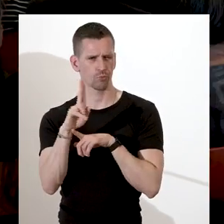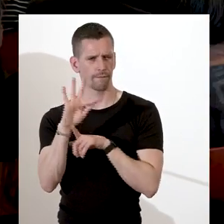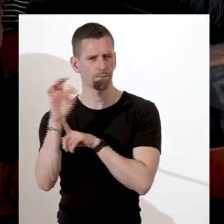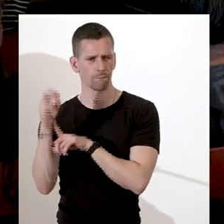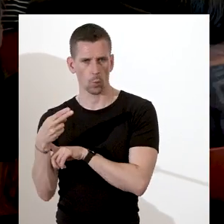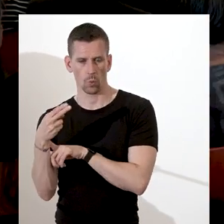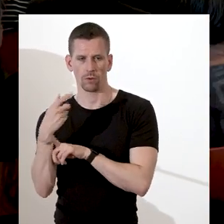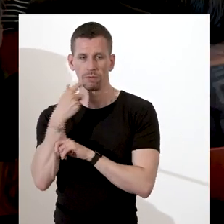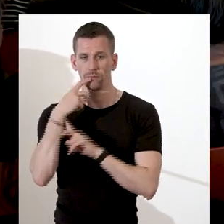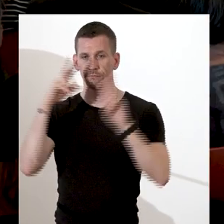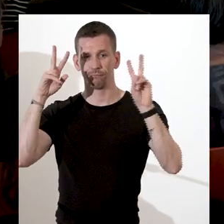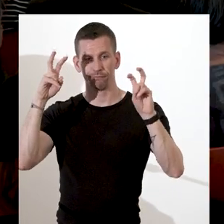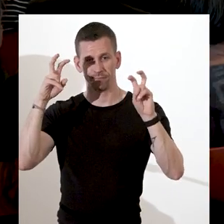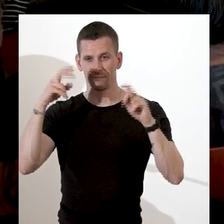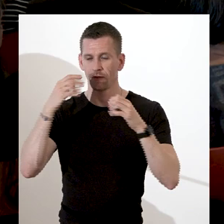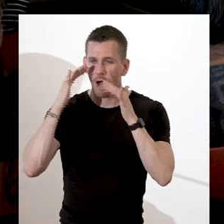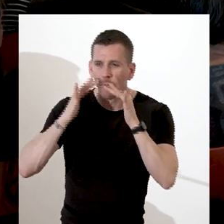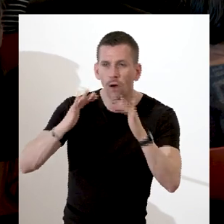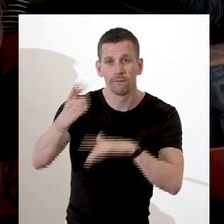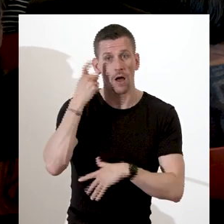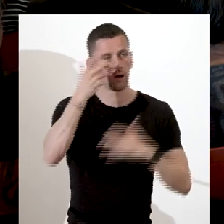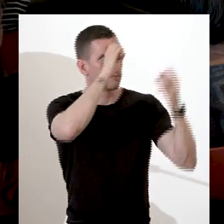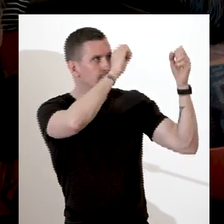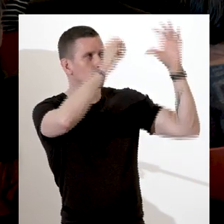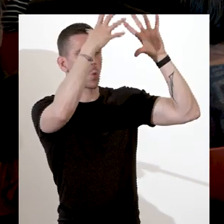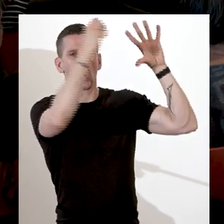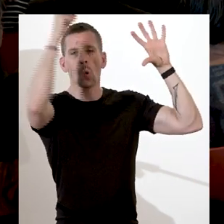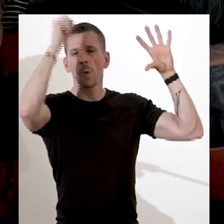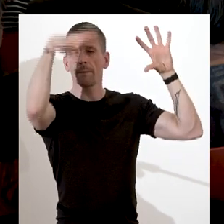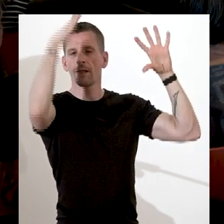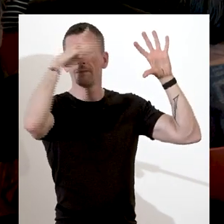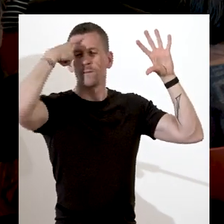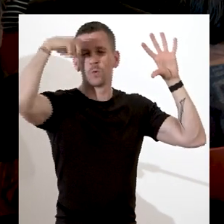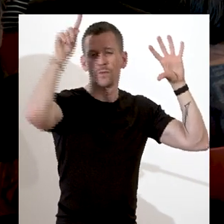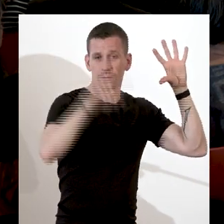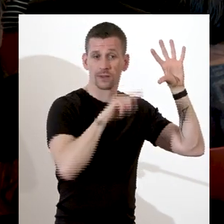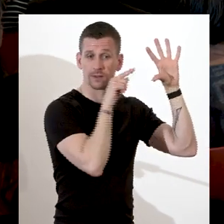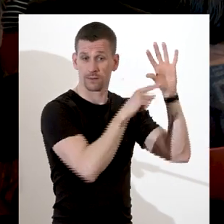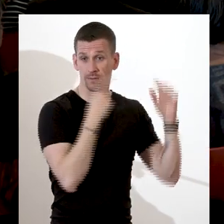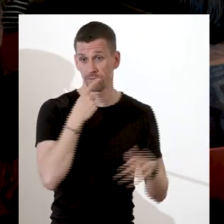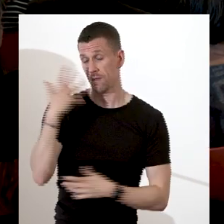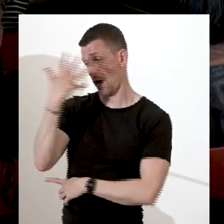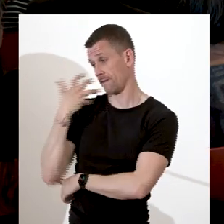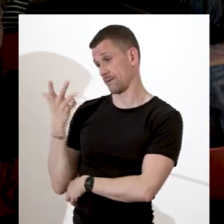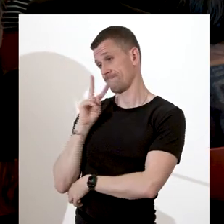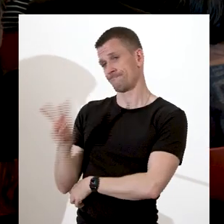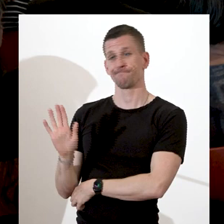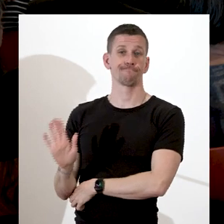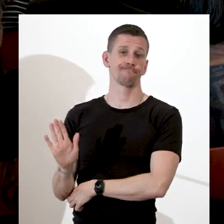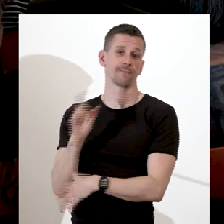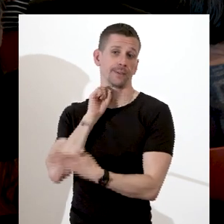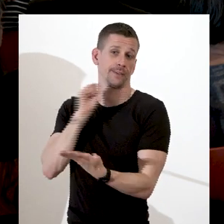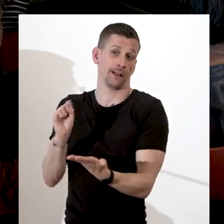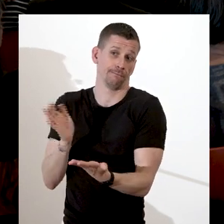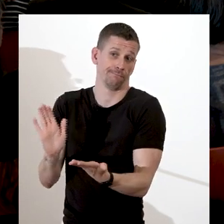Le résultat est de faire de l'Africain noir un esclave par essence, par nature. Ainsi, le mot « nègre », entre